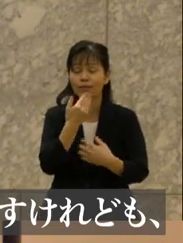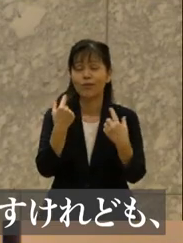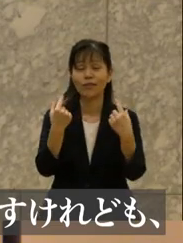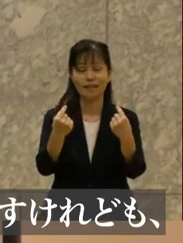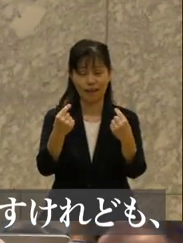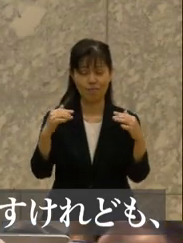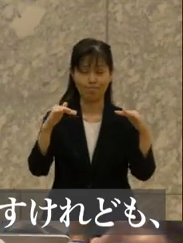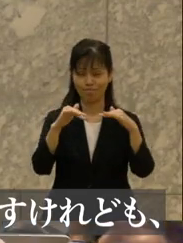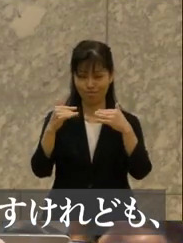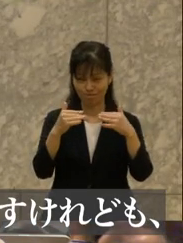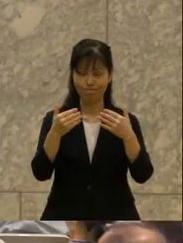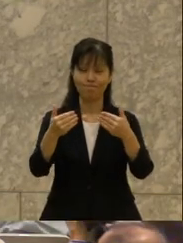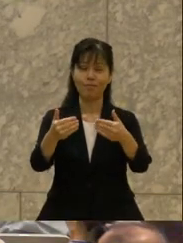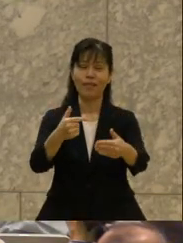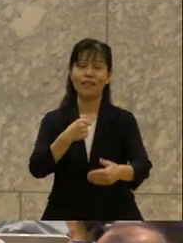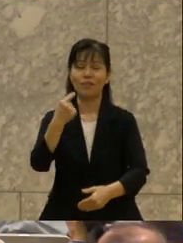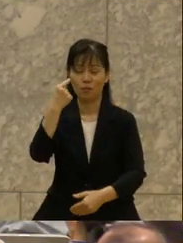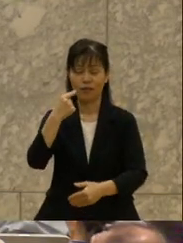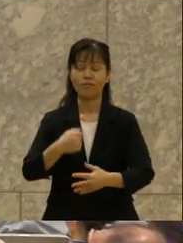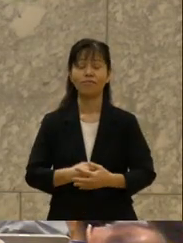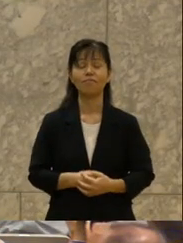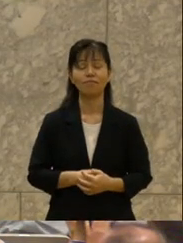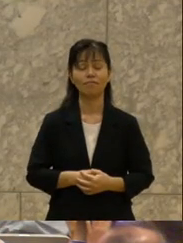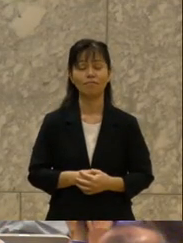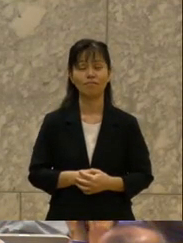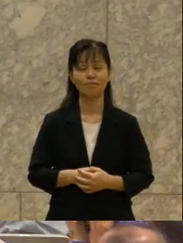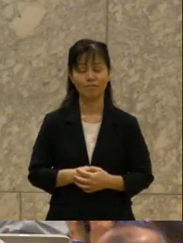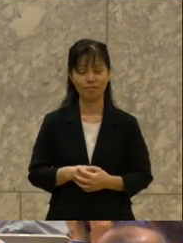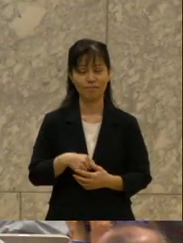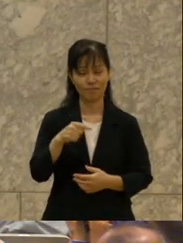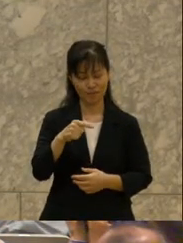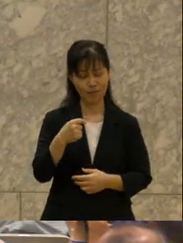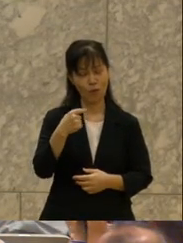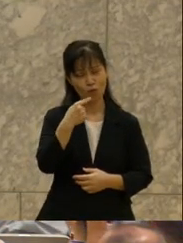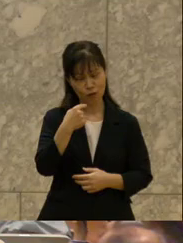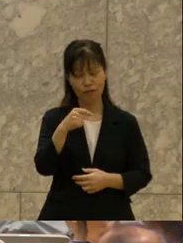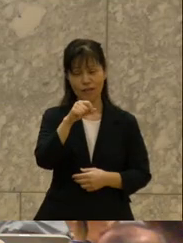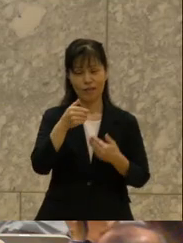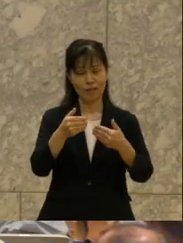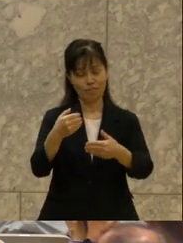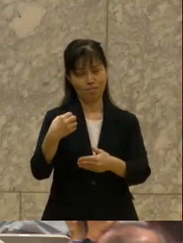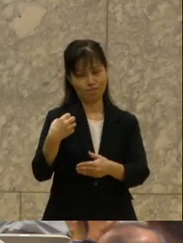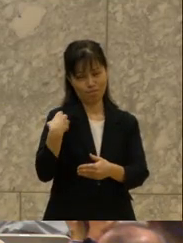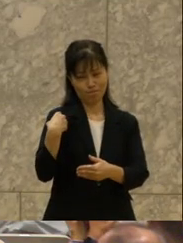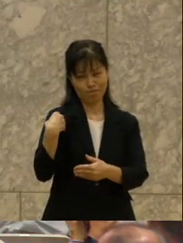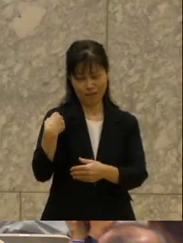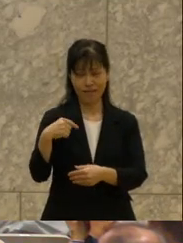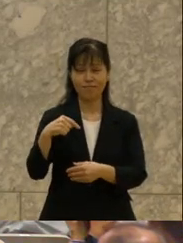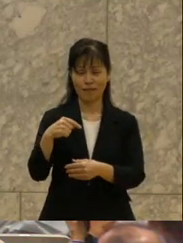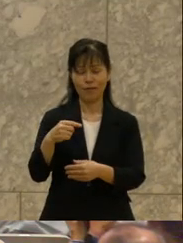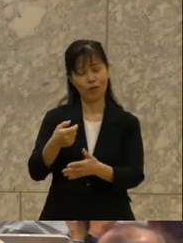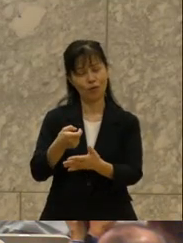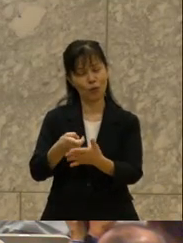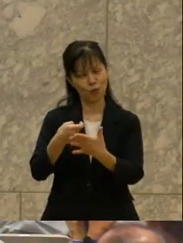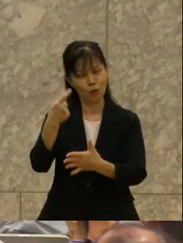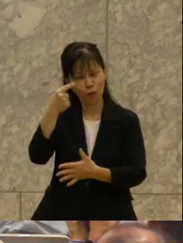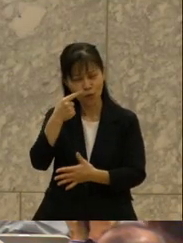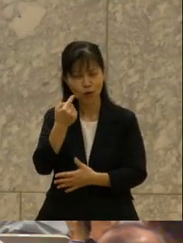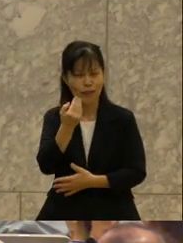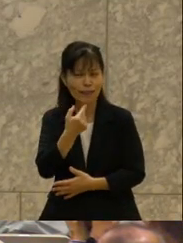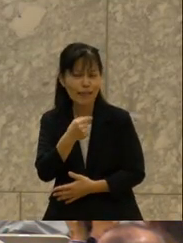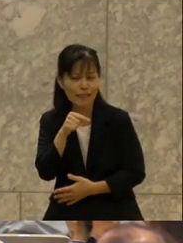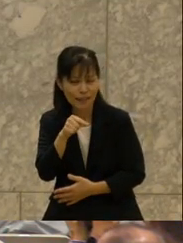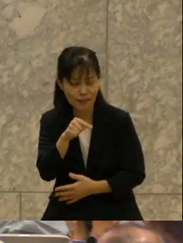ディスカッションに入りたいと思いますけれどもこれは私の役得と申しましょうかどうしても聞きたいというところをですねあの中心に